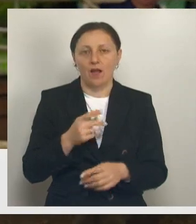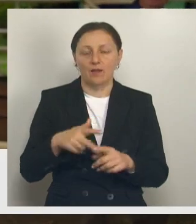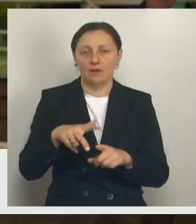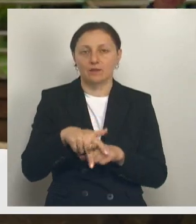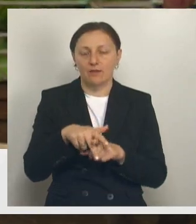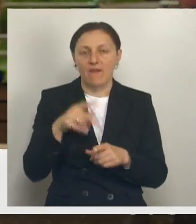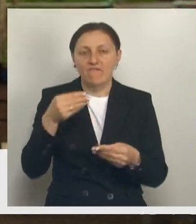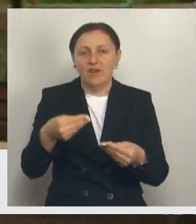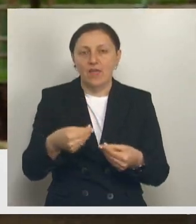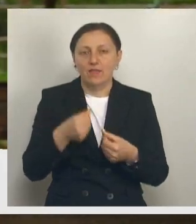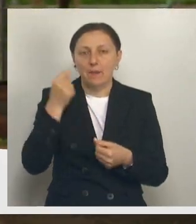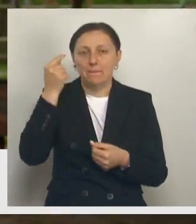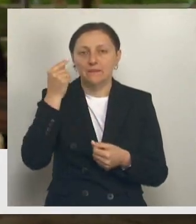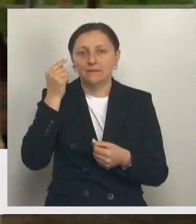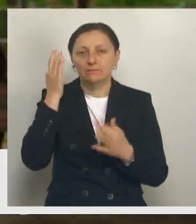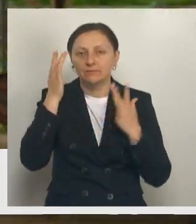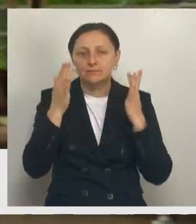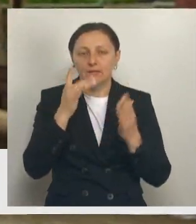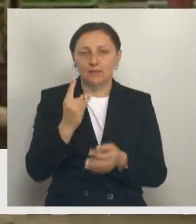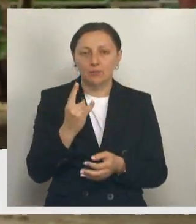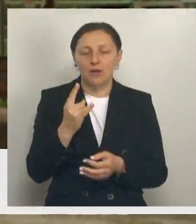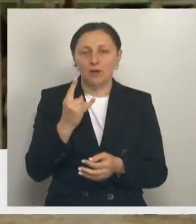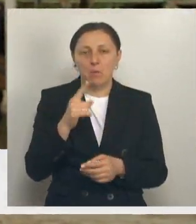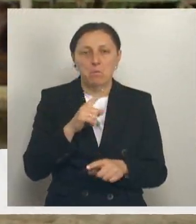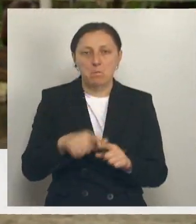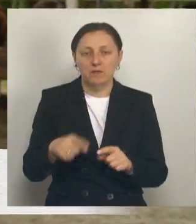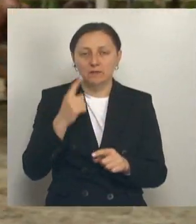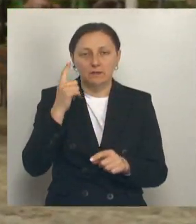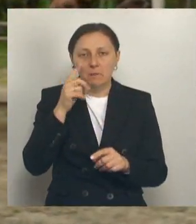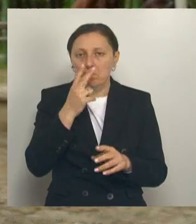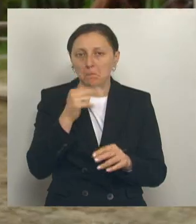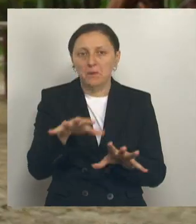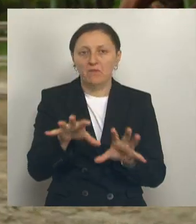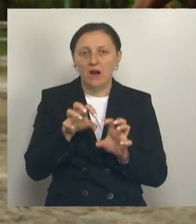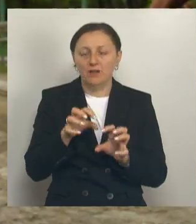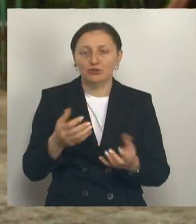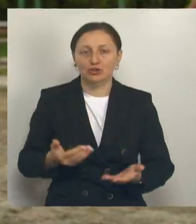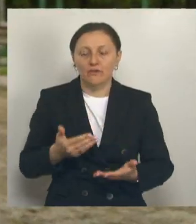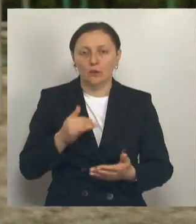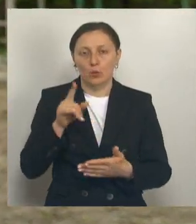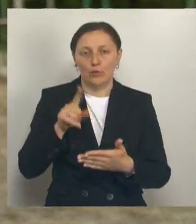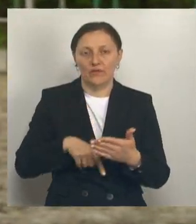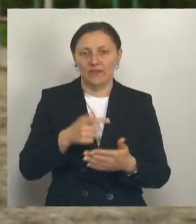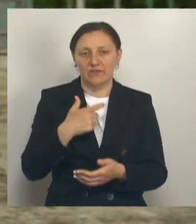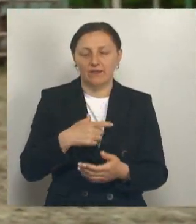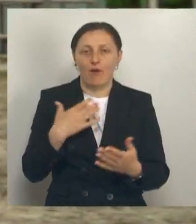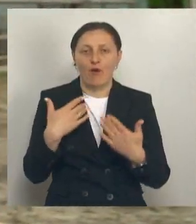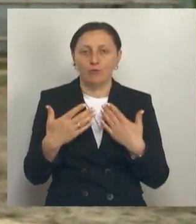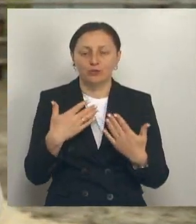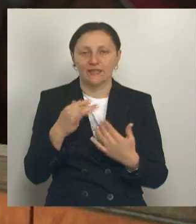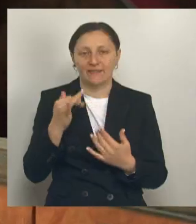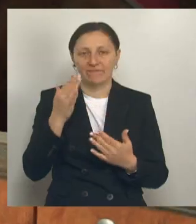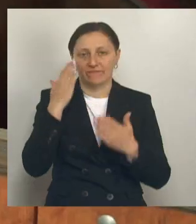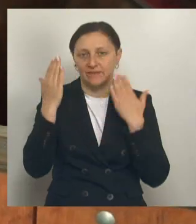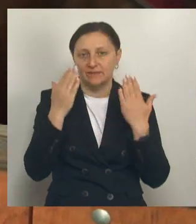и на психоэмоциональное состояние ребенка малыш быстро привыкает к животному становится увереннее в себе общительнее и